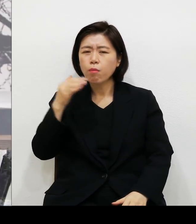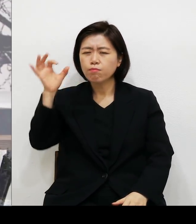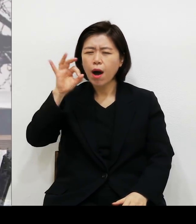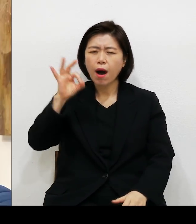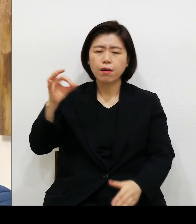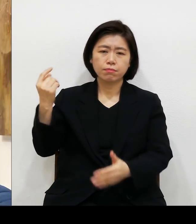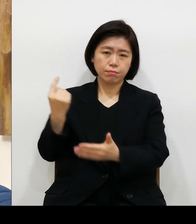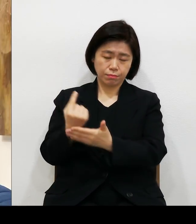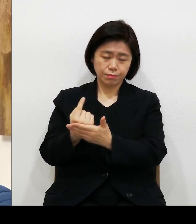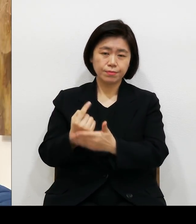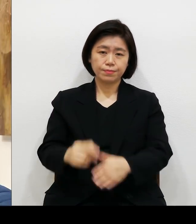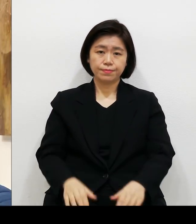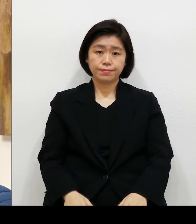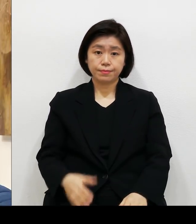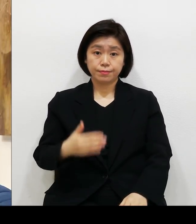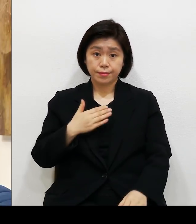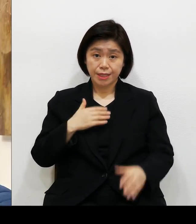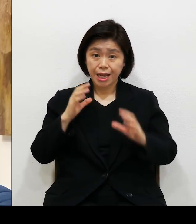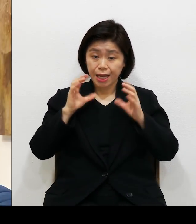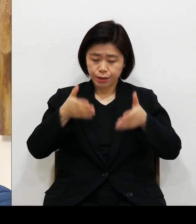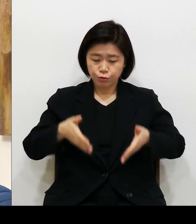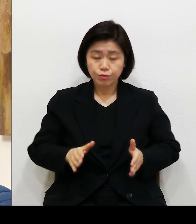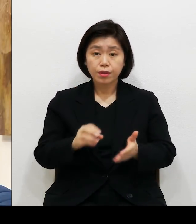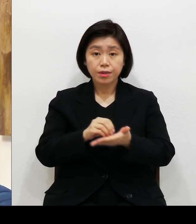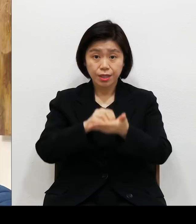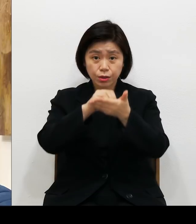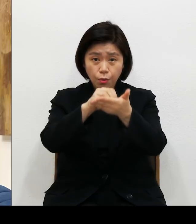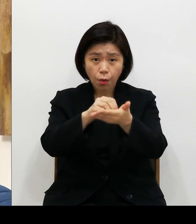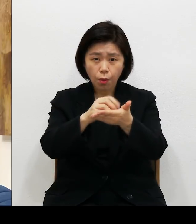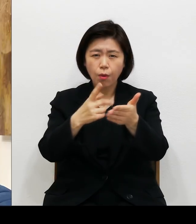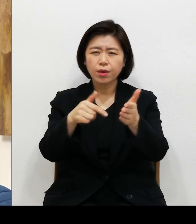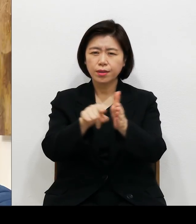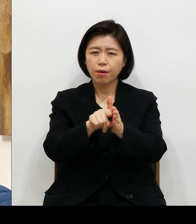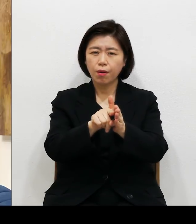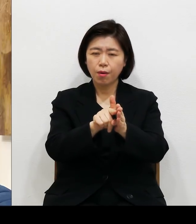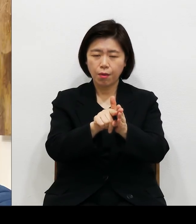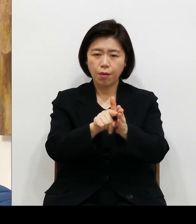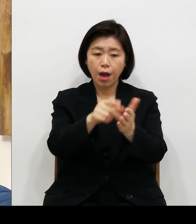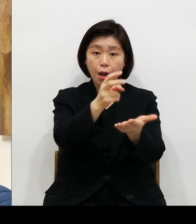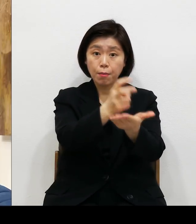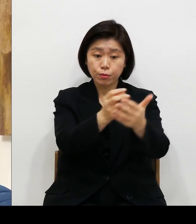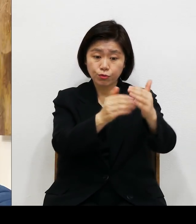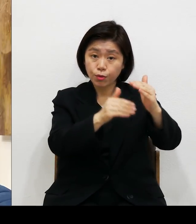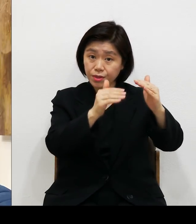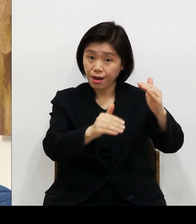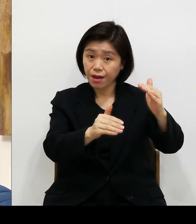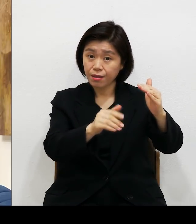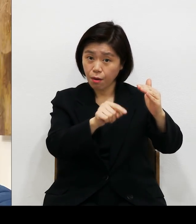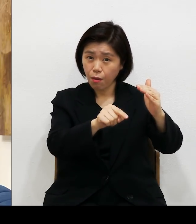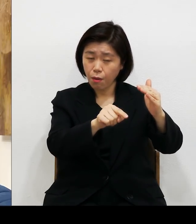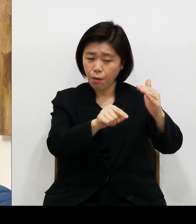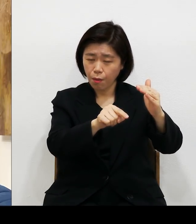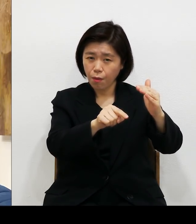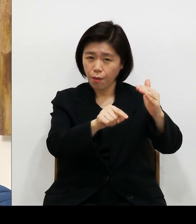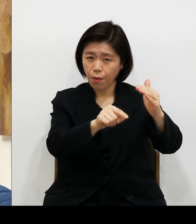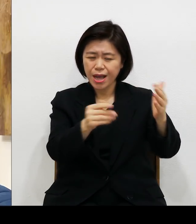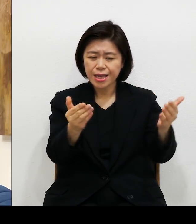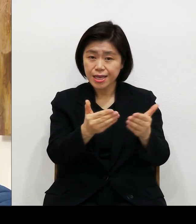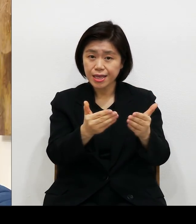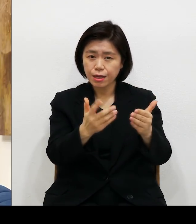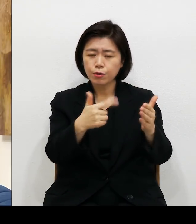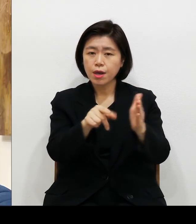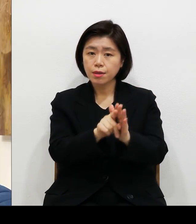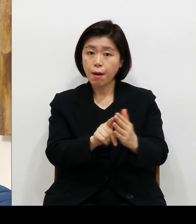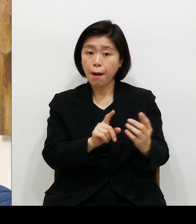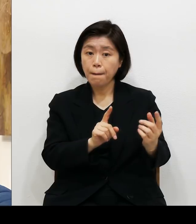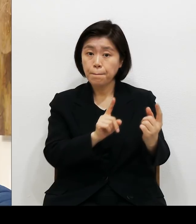그래서 모든 서류를 다 구비를 하고 이제 법률구조공단에서 진행을 해주시기로 했기 때문에 네. 그 마지막